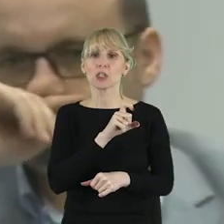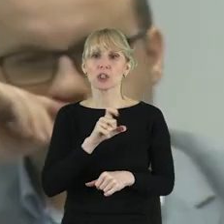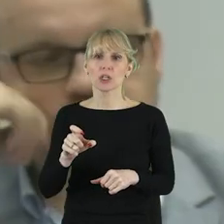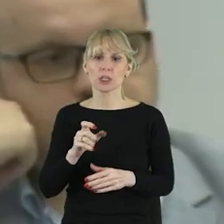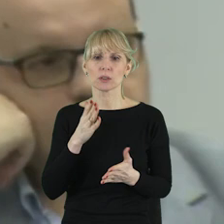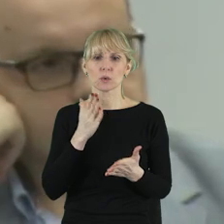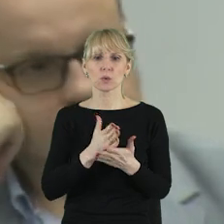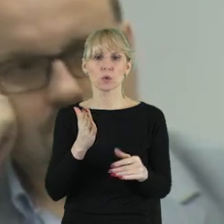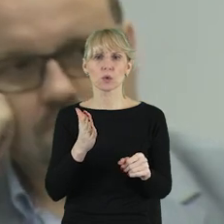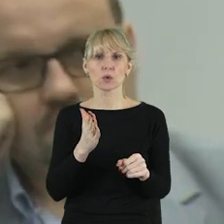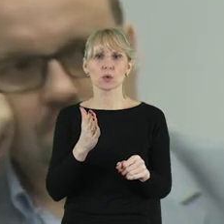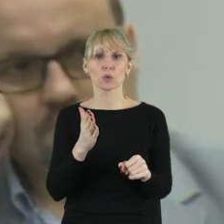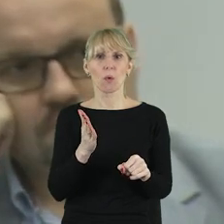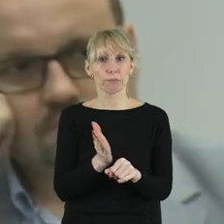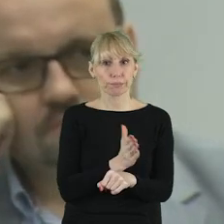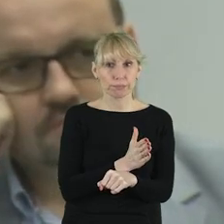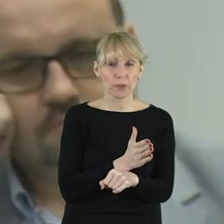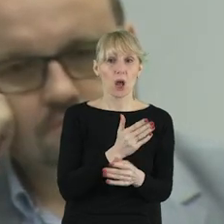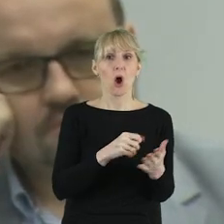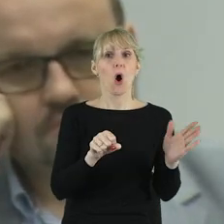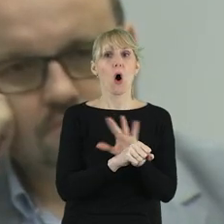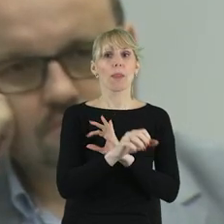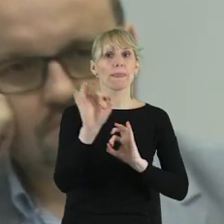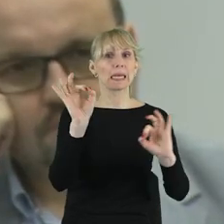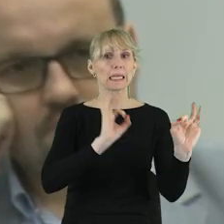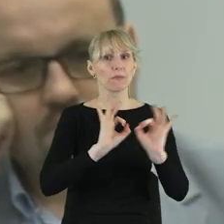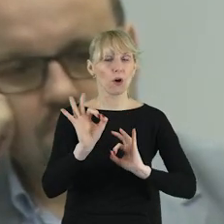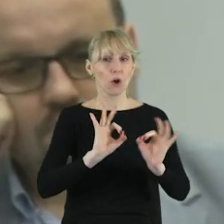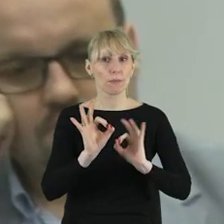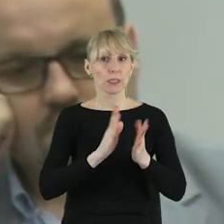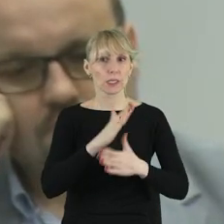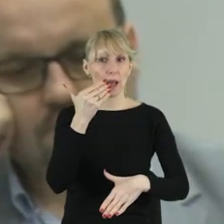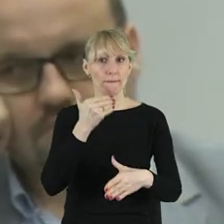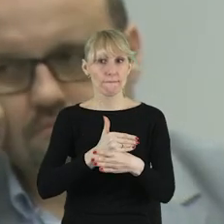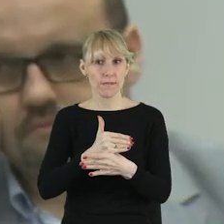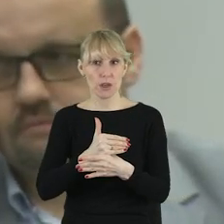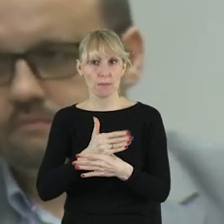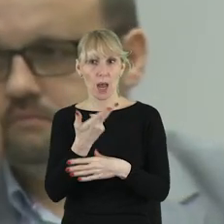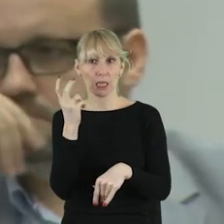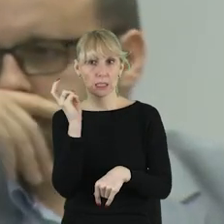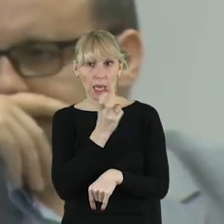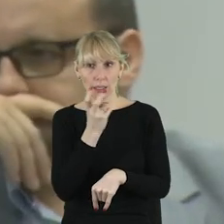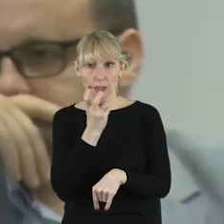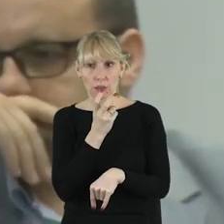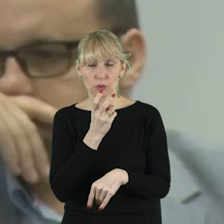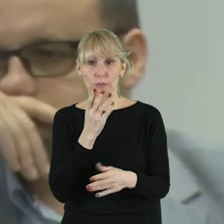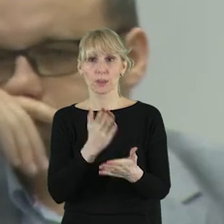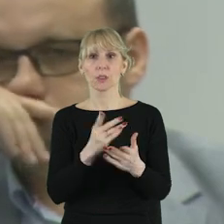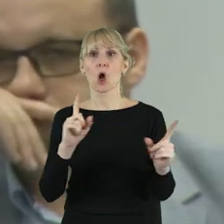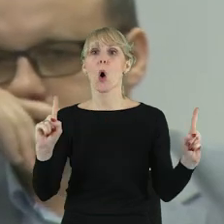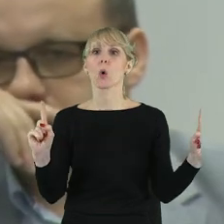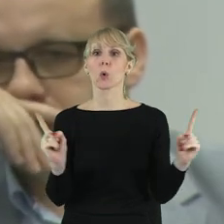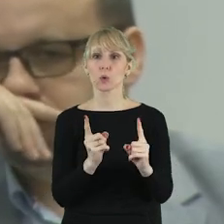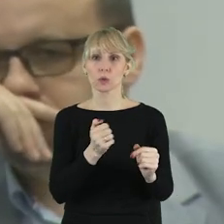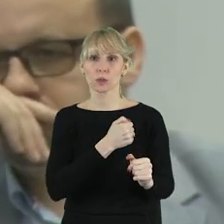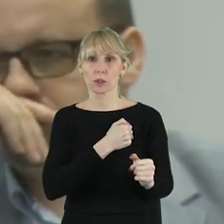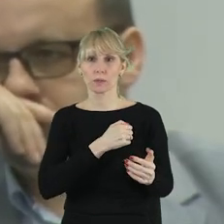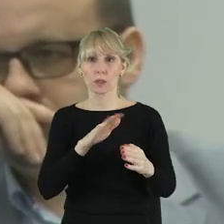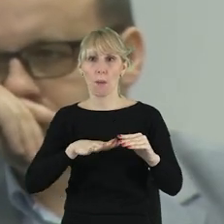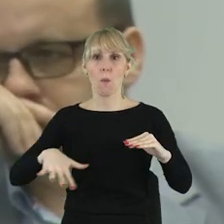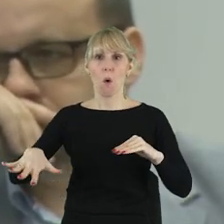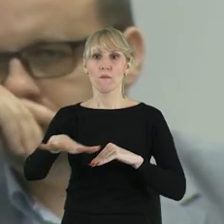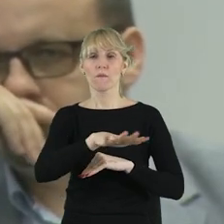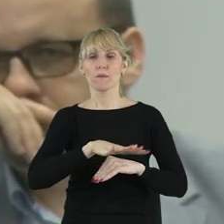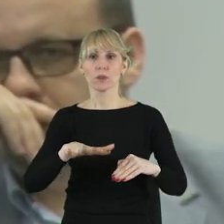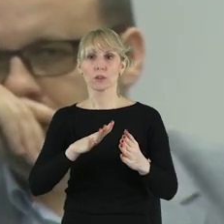informacji, że firma jest zainteresowana krótszym wydzierżawieniem powierzchni niż sama oferta szpitala,